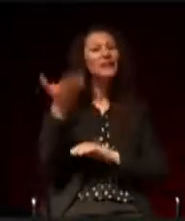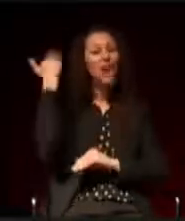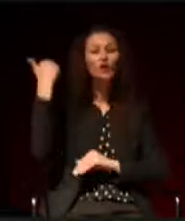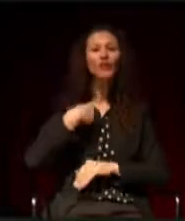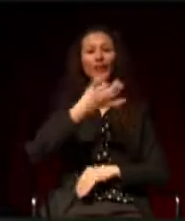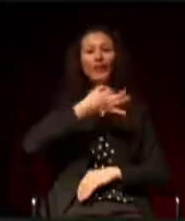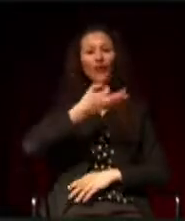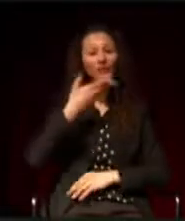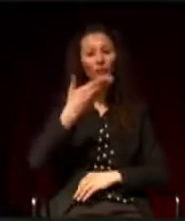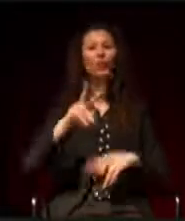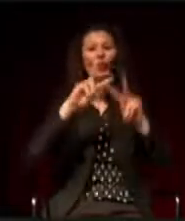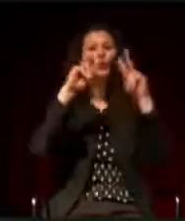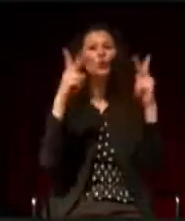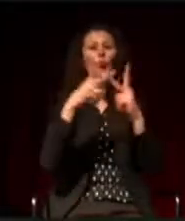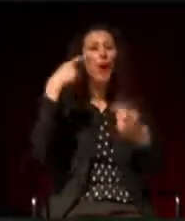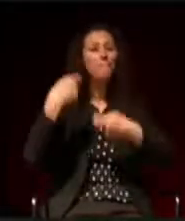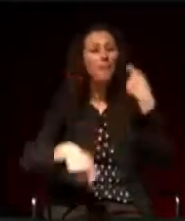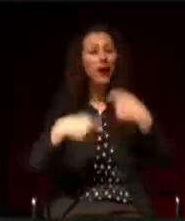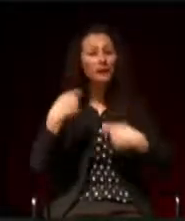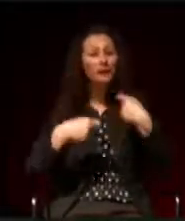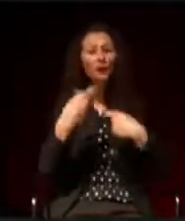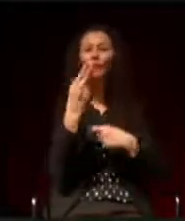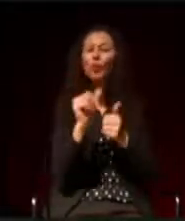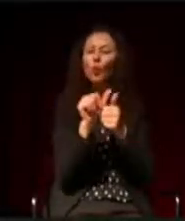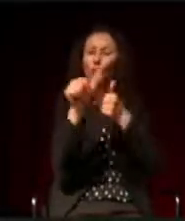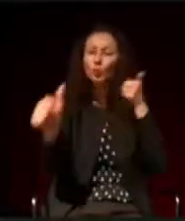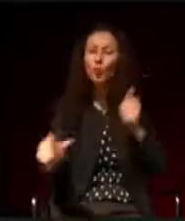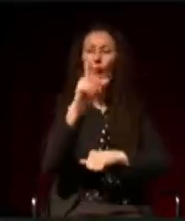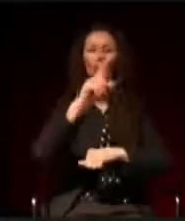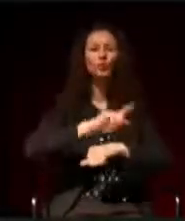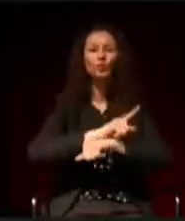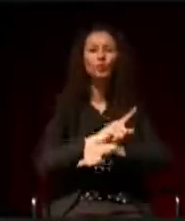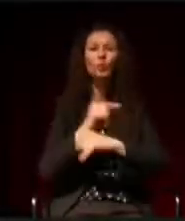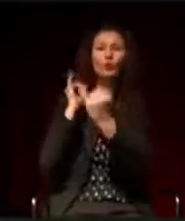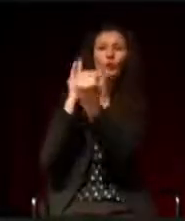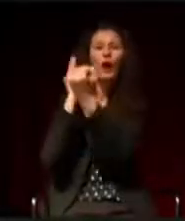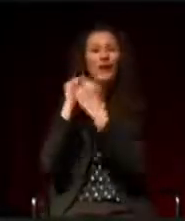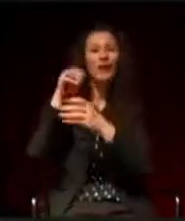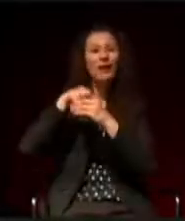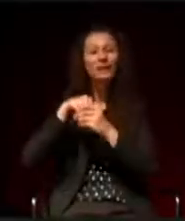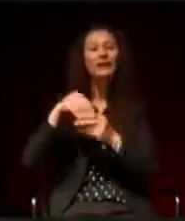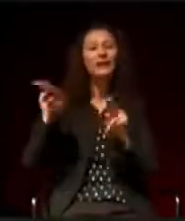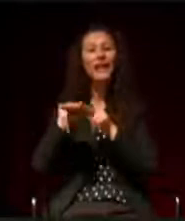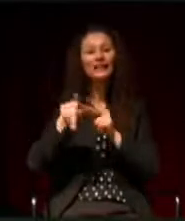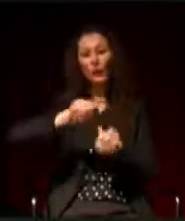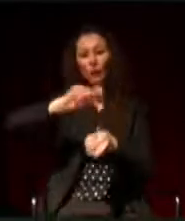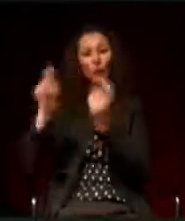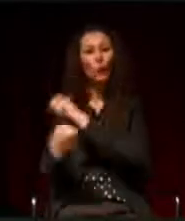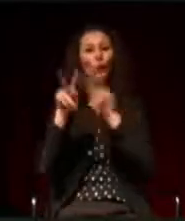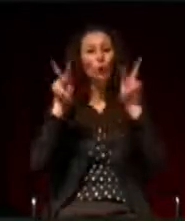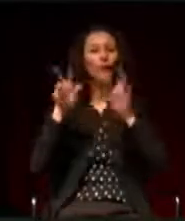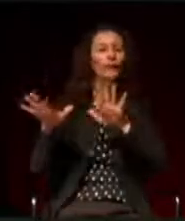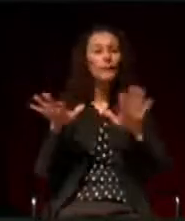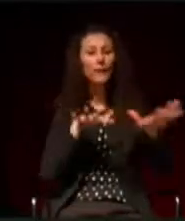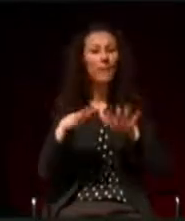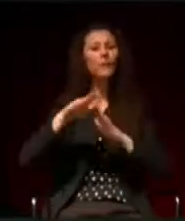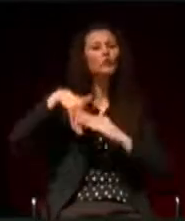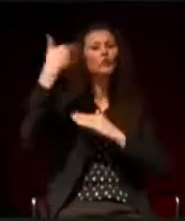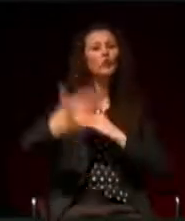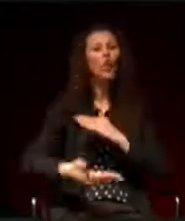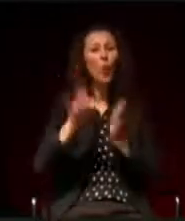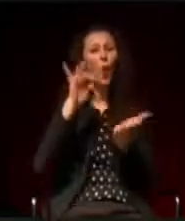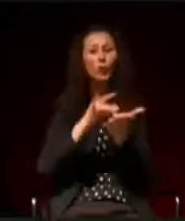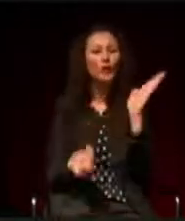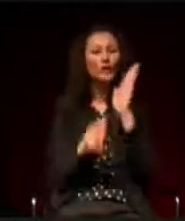önce de ifade etmiştim, Dünya Bankası'yla çok uzun bir süredir müzakere ediyoruz kentsel dönüşüm konusunda depremden sonra ortaya